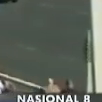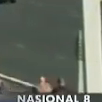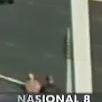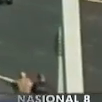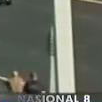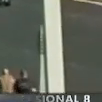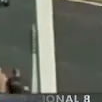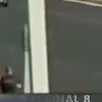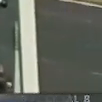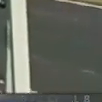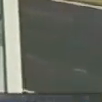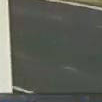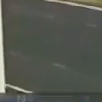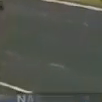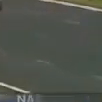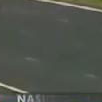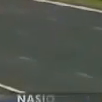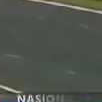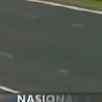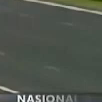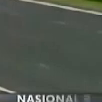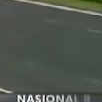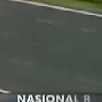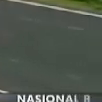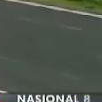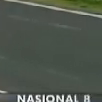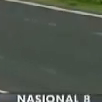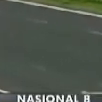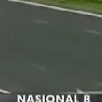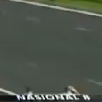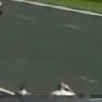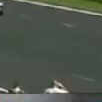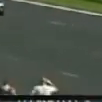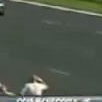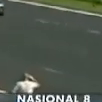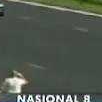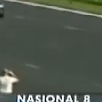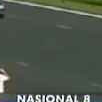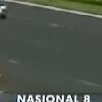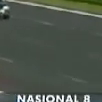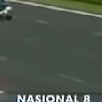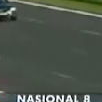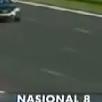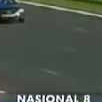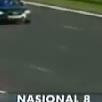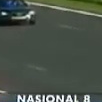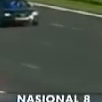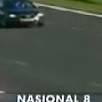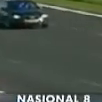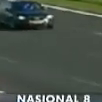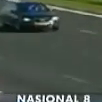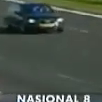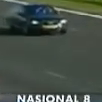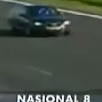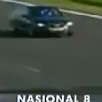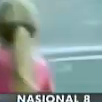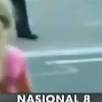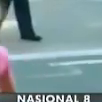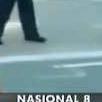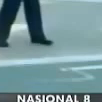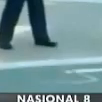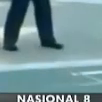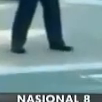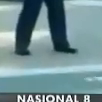mr17 ia membawa 298 penumpang dan anak kapal yang dalam penerbangan dari McD menuju Kuala Lumpur